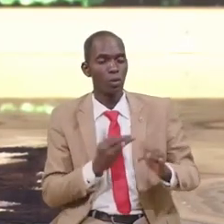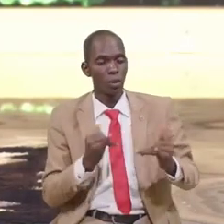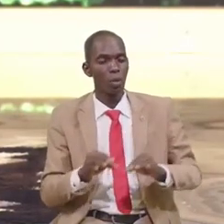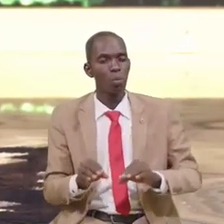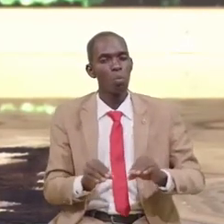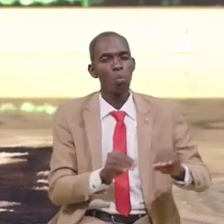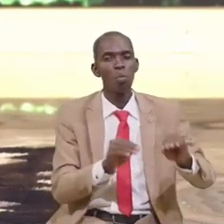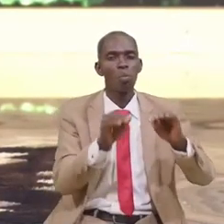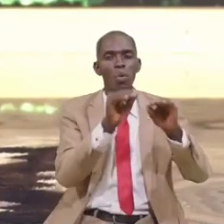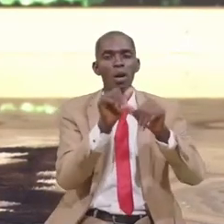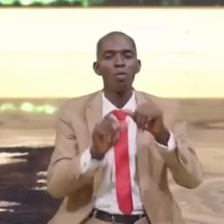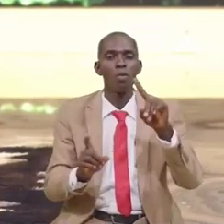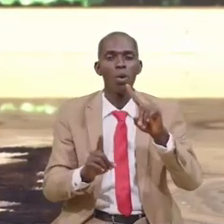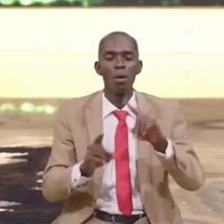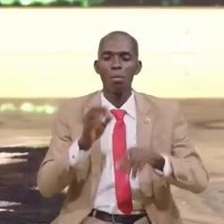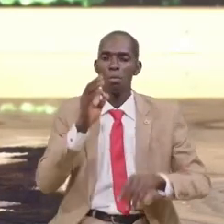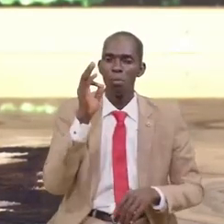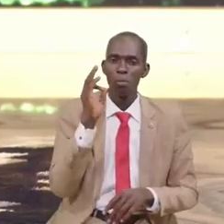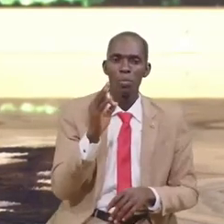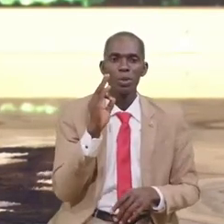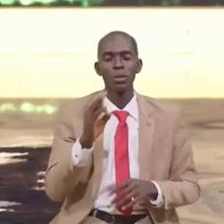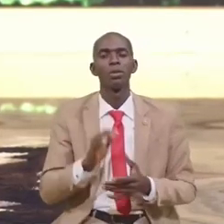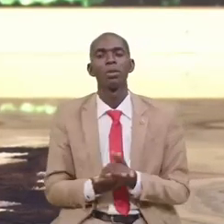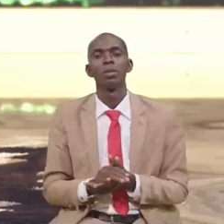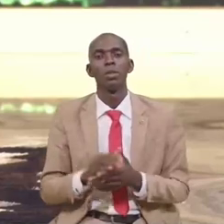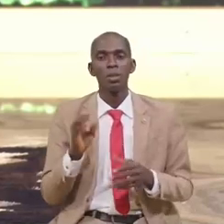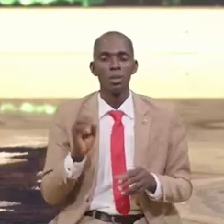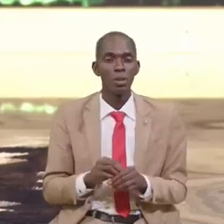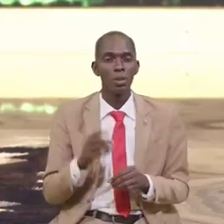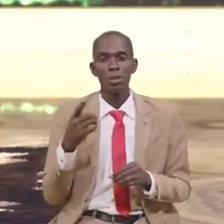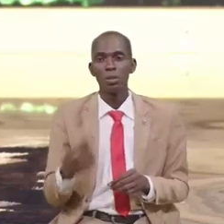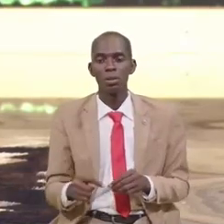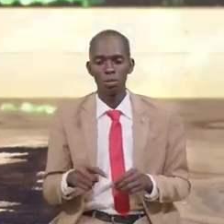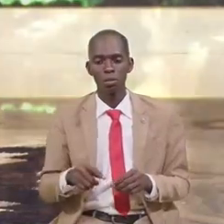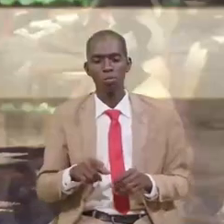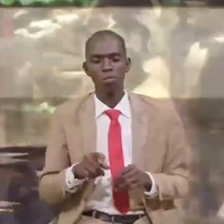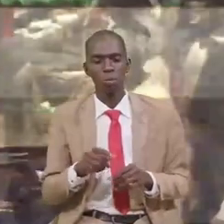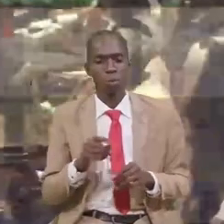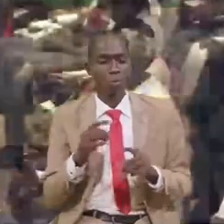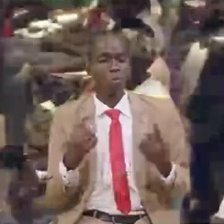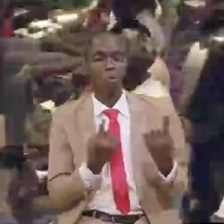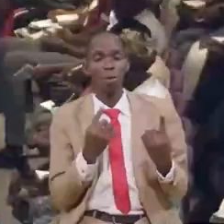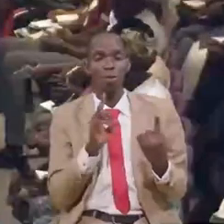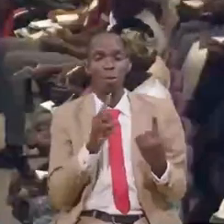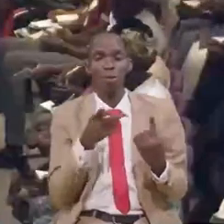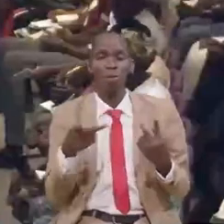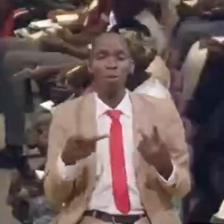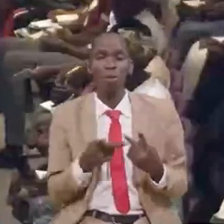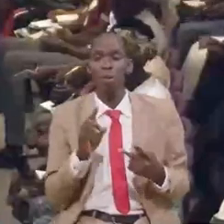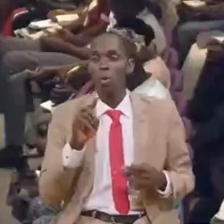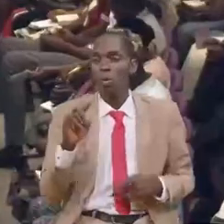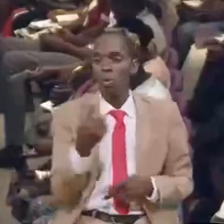prêcher dans un lieu local et prêche seulement, ils ont prêché un seul lieu.